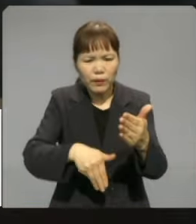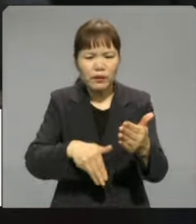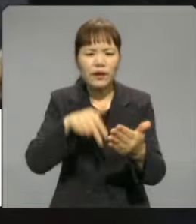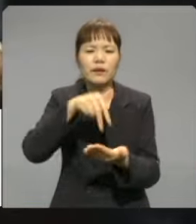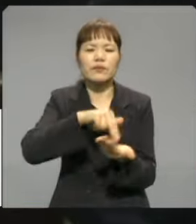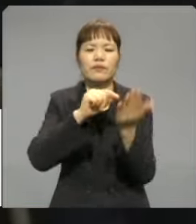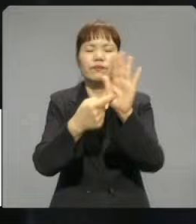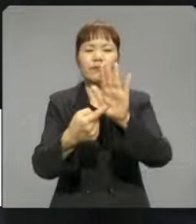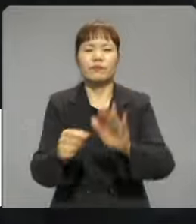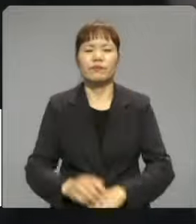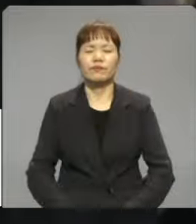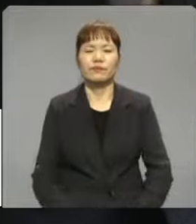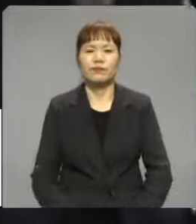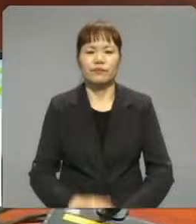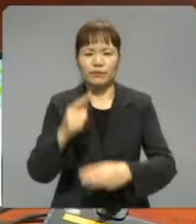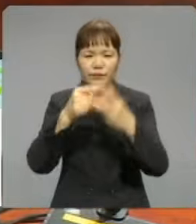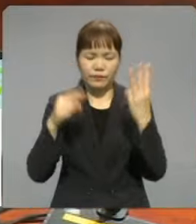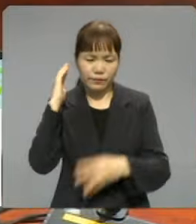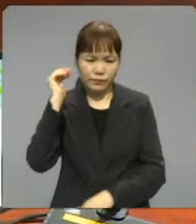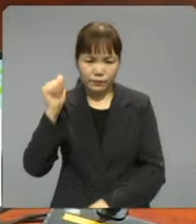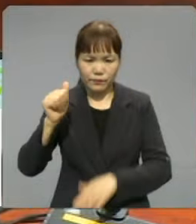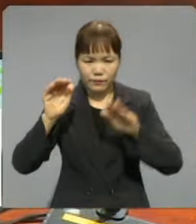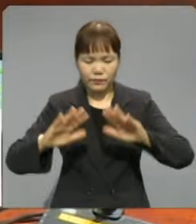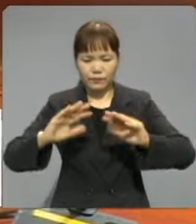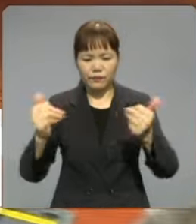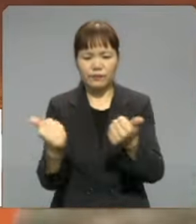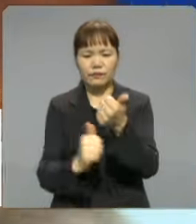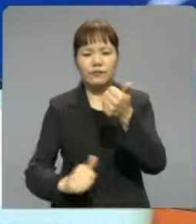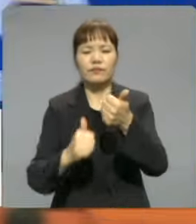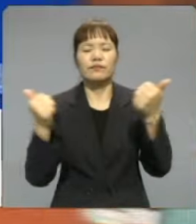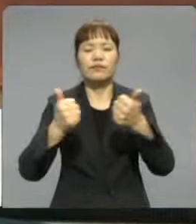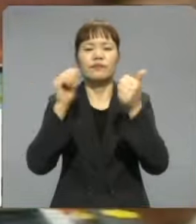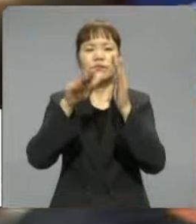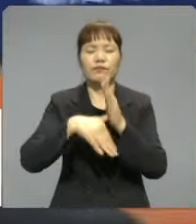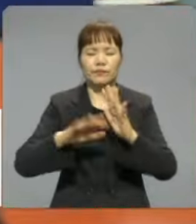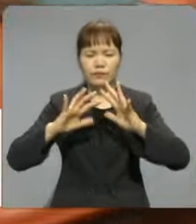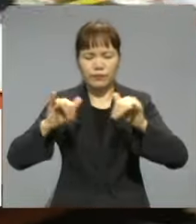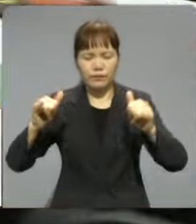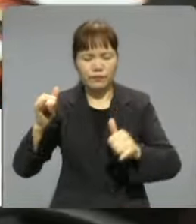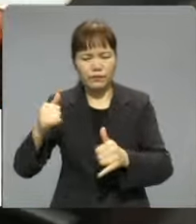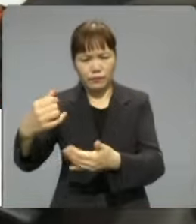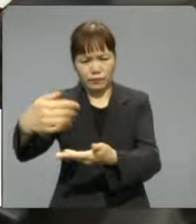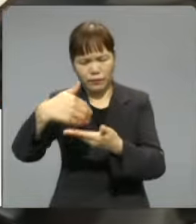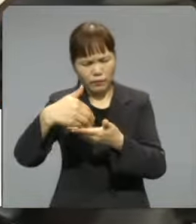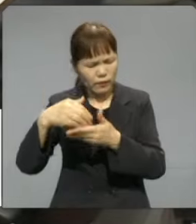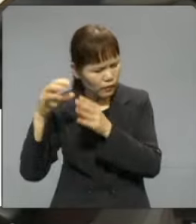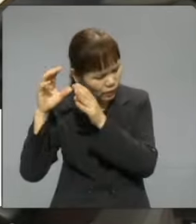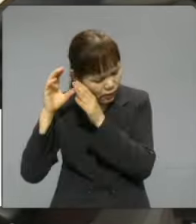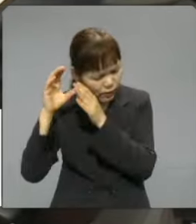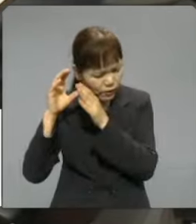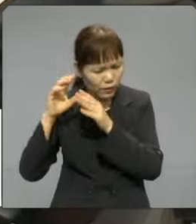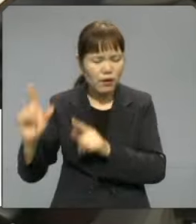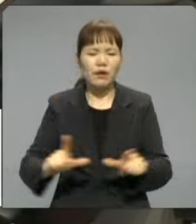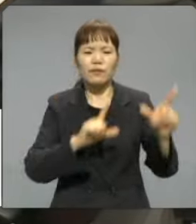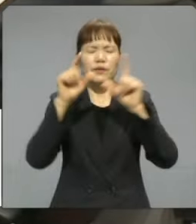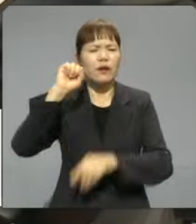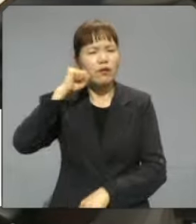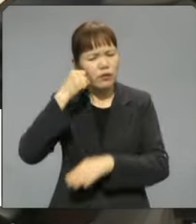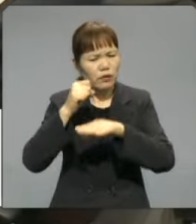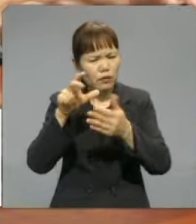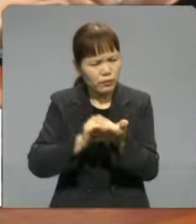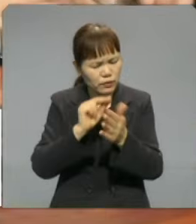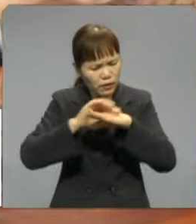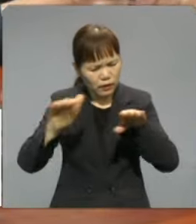발표했습니다. 윤 대통령은 오늘 국무회의를 통해 국민의 목소리에 더 귀를 기울이고 민생의 어려움을 해결하기